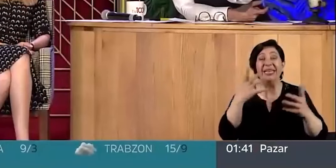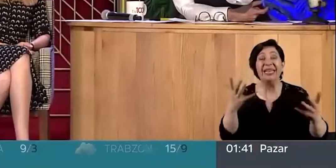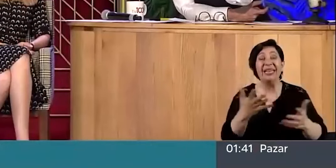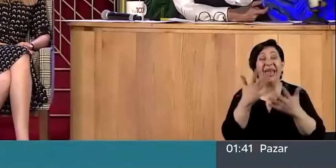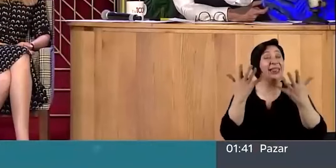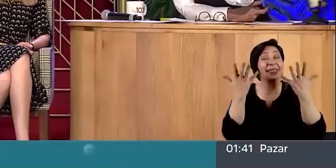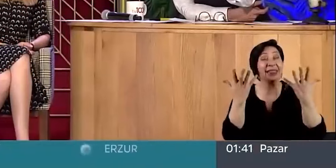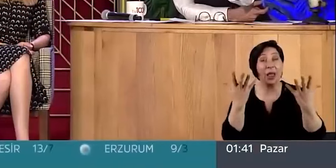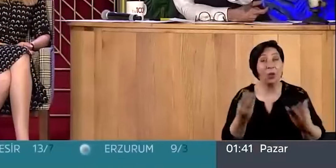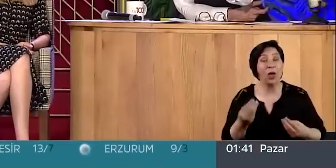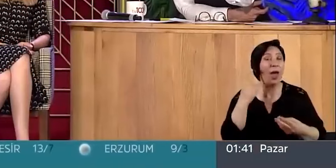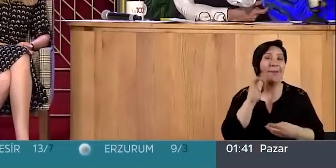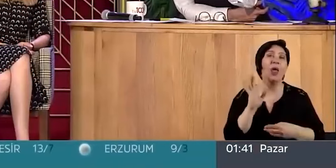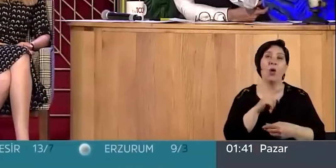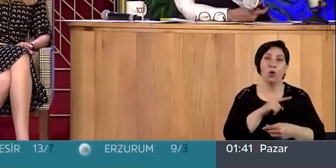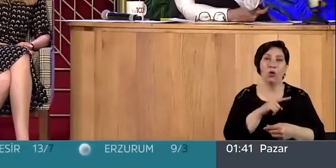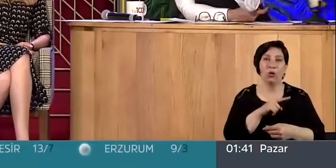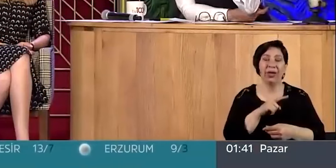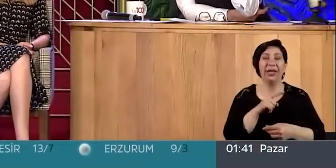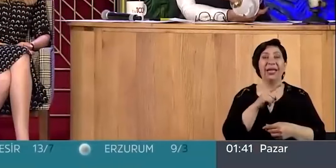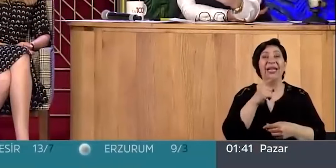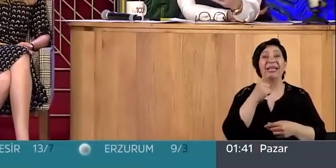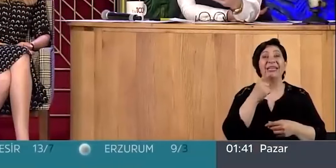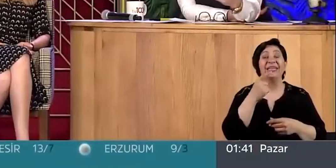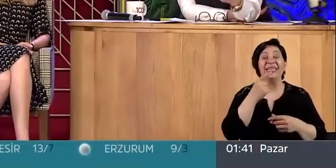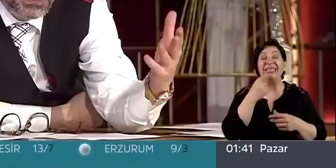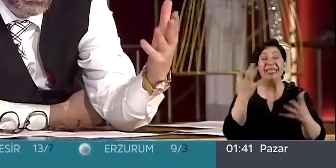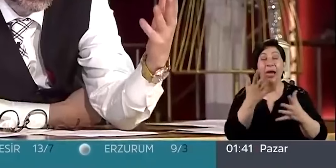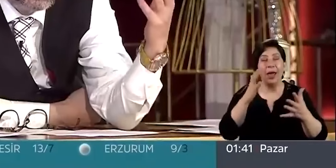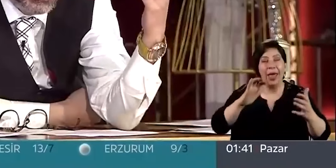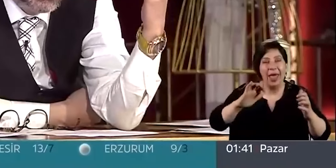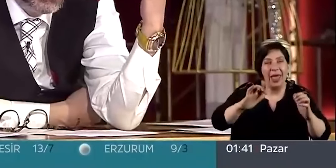ne halde olduğundan haberi yok. Yani yığınlar eziliyorlar.